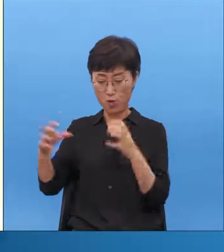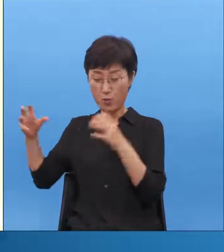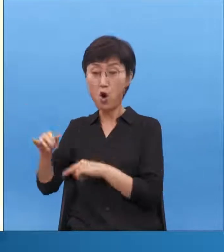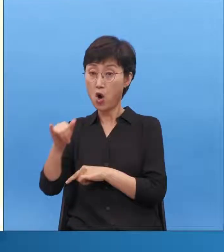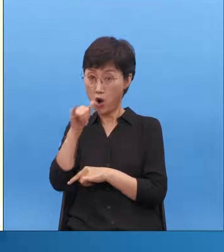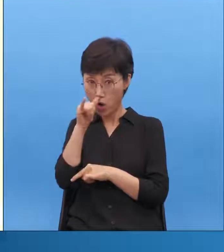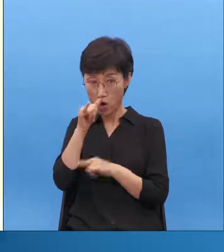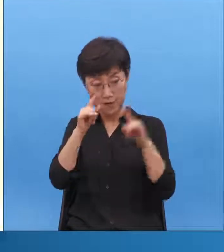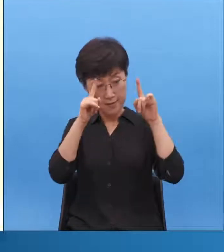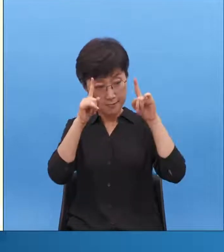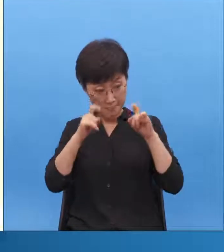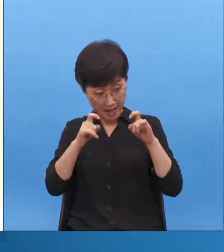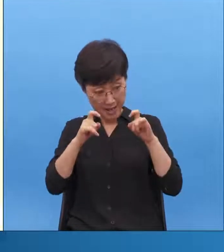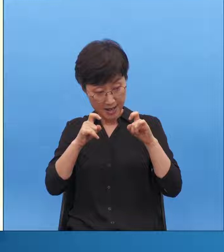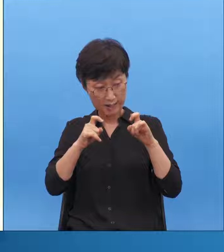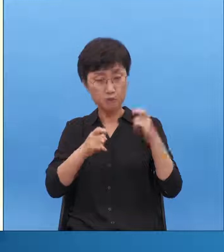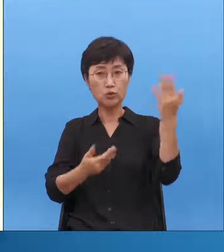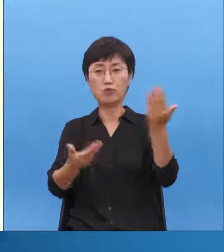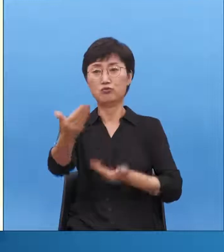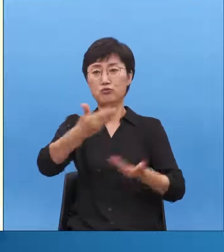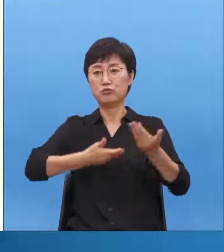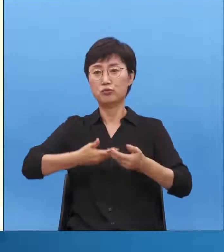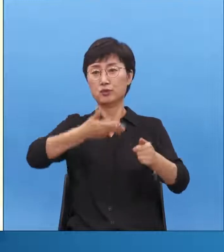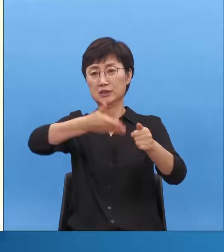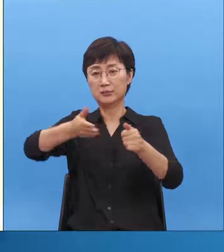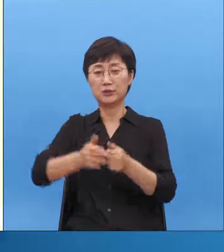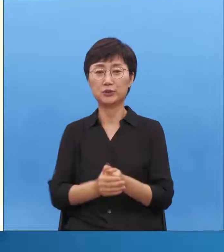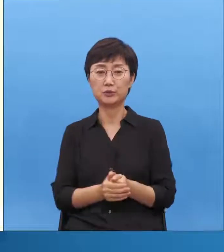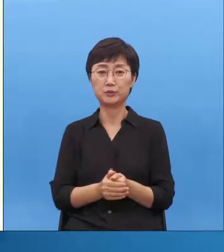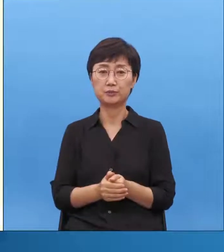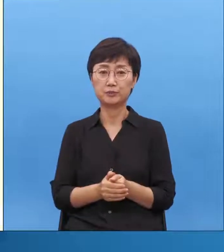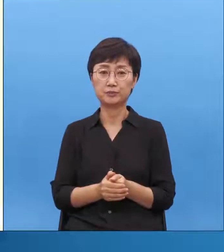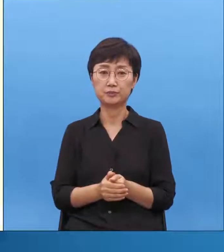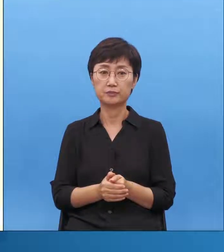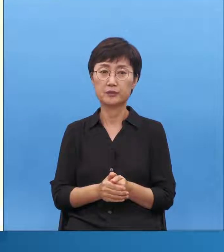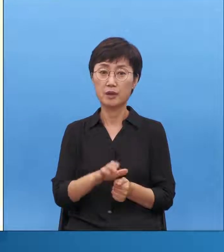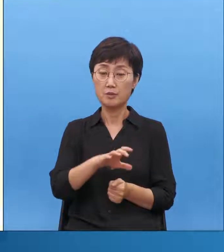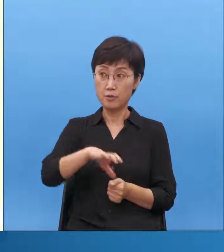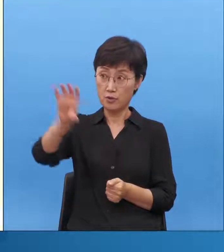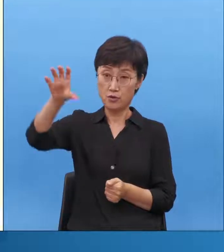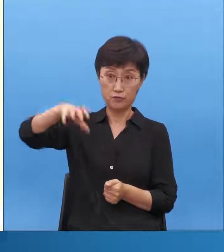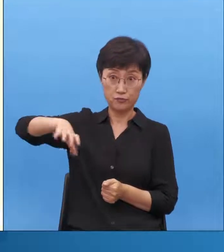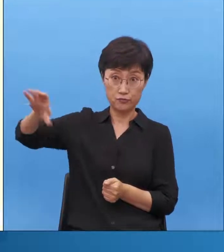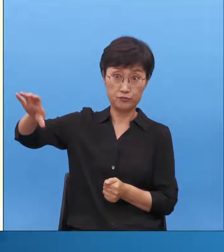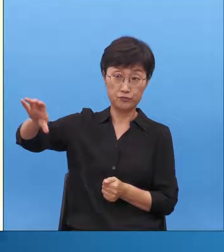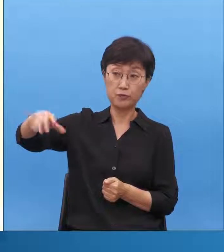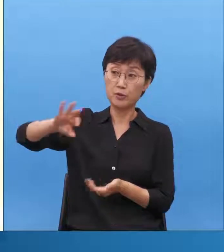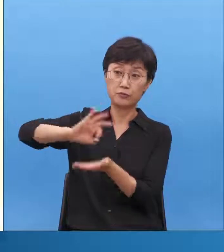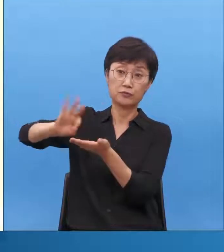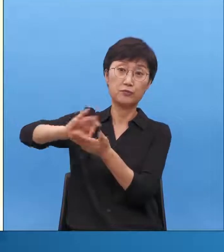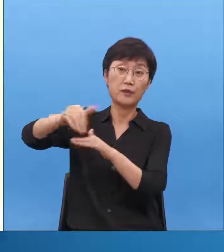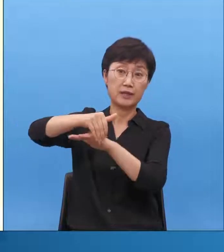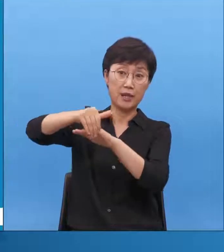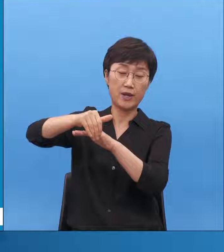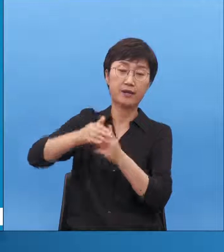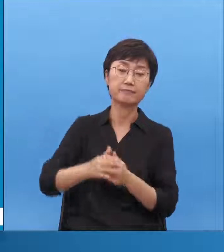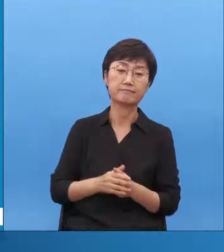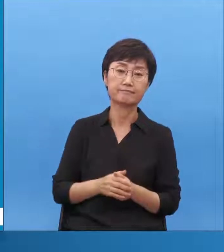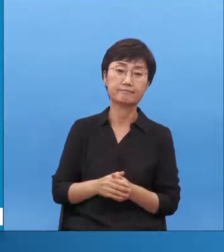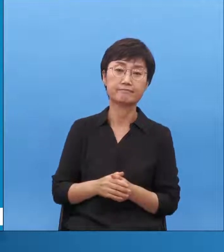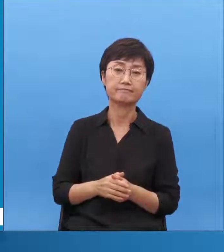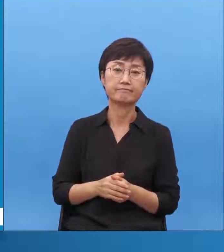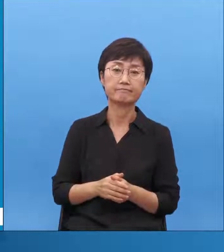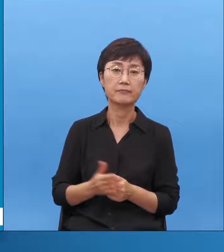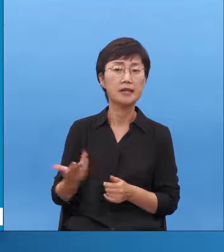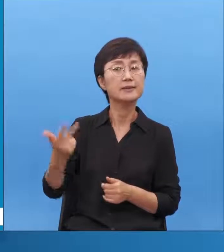사진 또는 영상으로 봤습니다. 자료는 RUTC 뉴스와 다양한 WRC 영상에 사용됩니다.